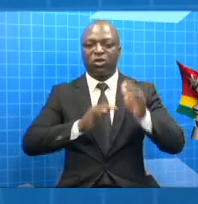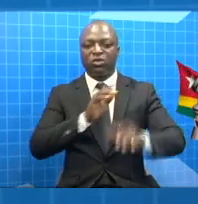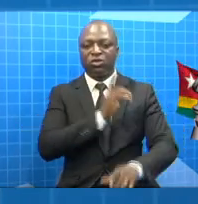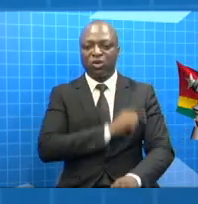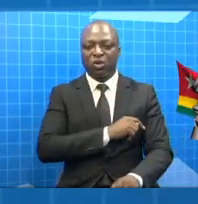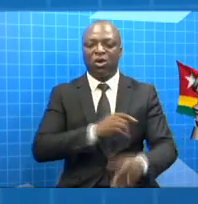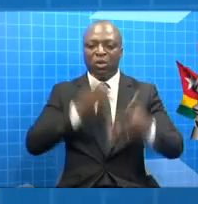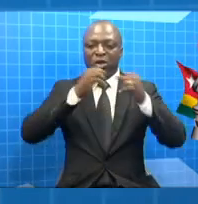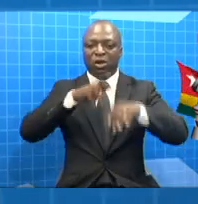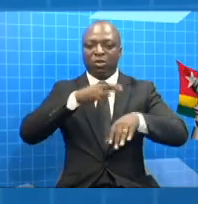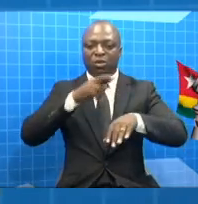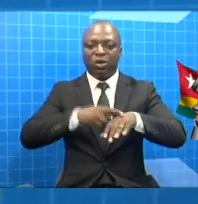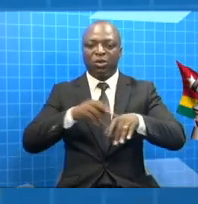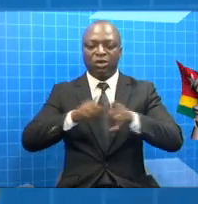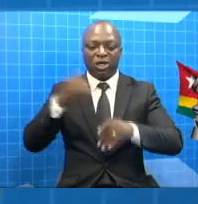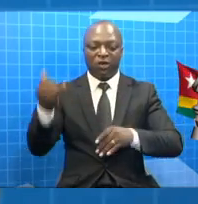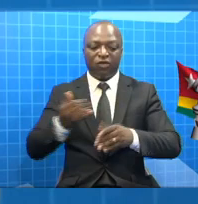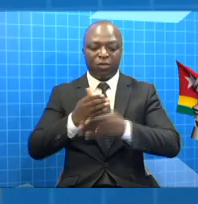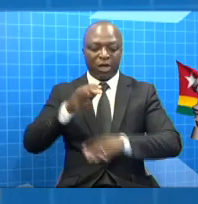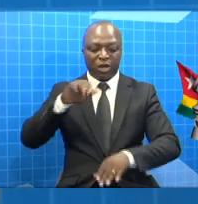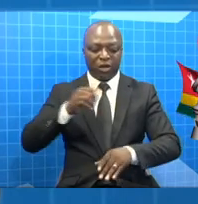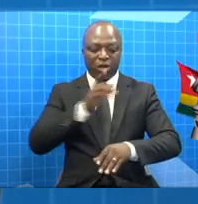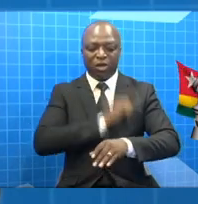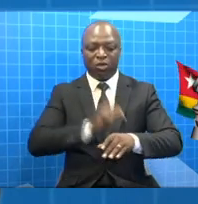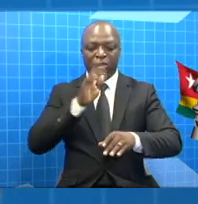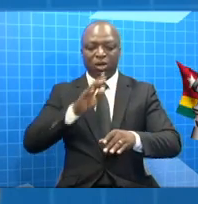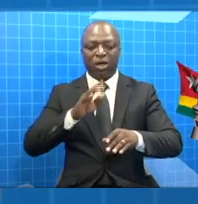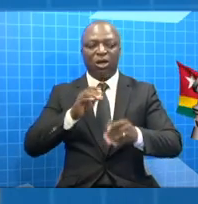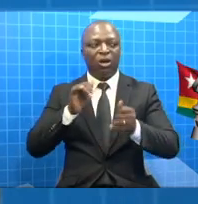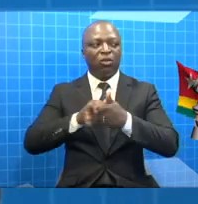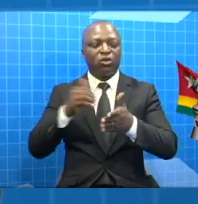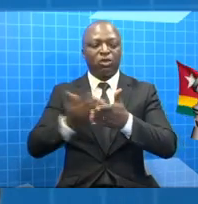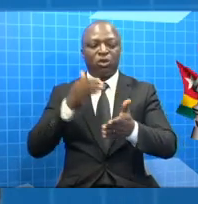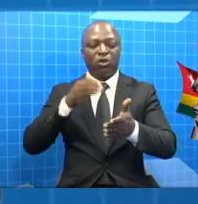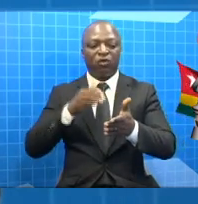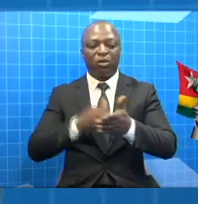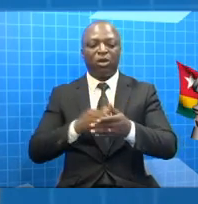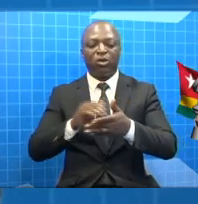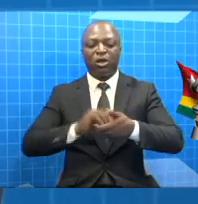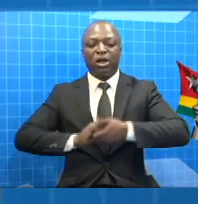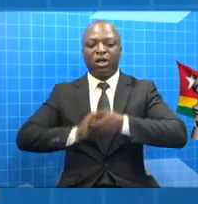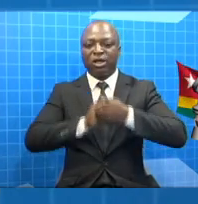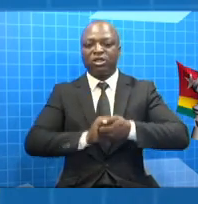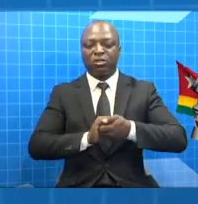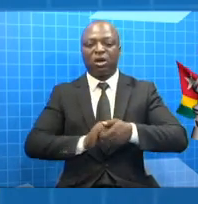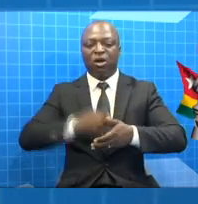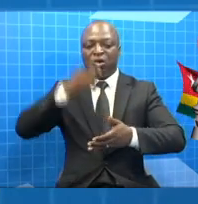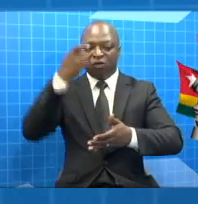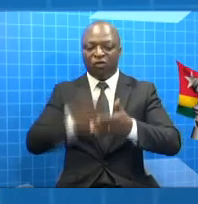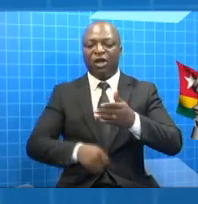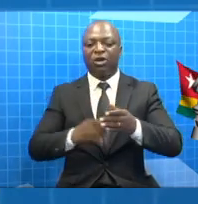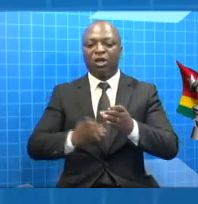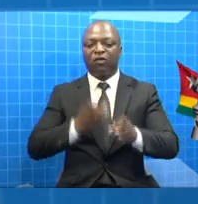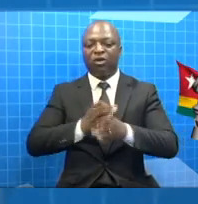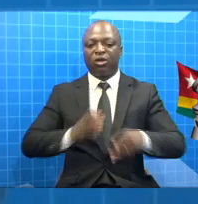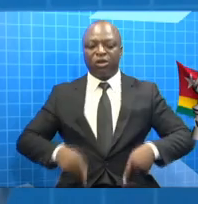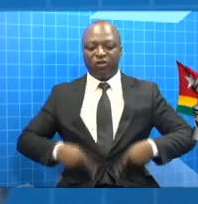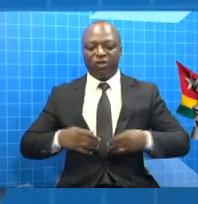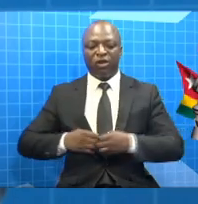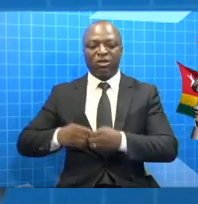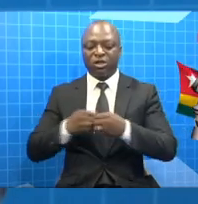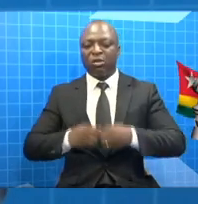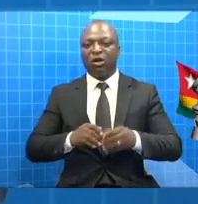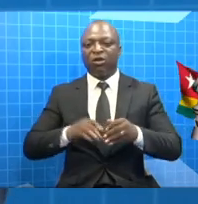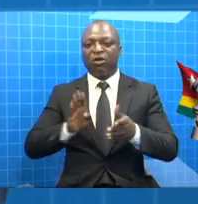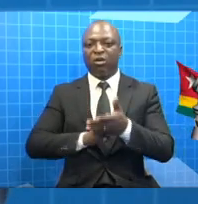Le président de la République invite par ailleurs les Togolais au renouvellement de leur attachement aux valeurs qui fondent notre vivre ensemble, en